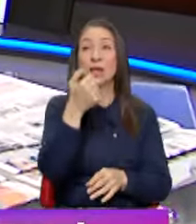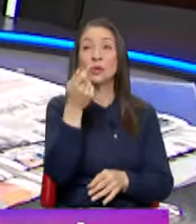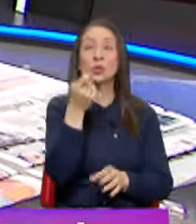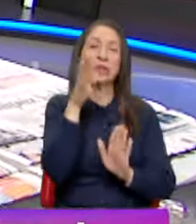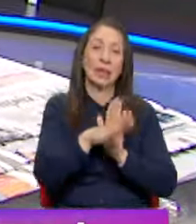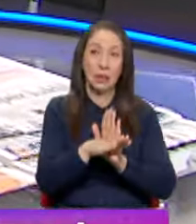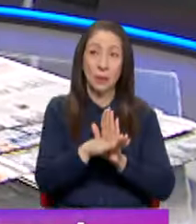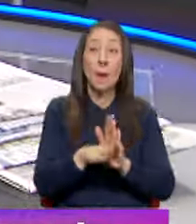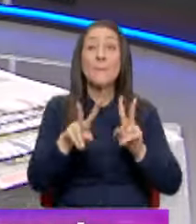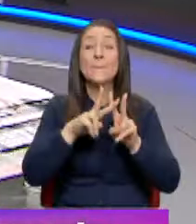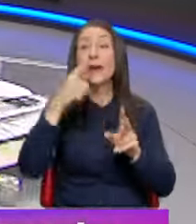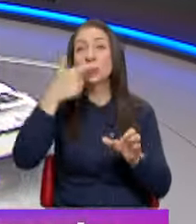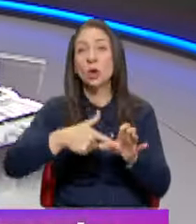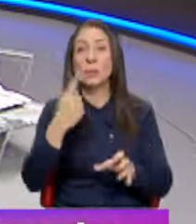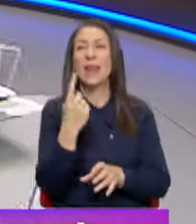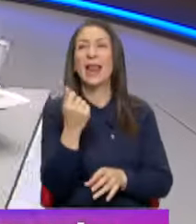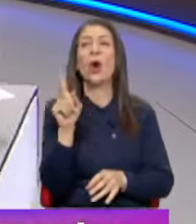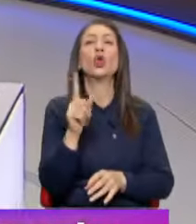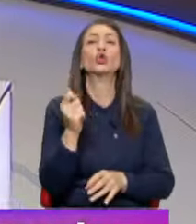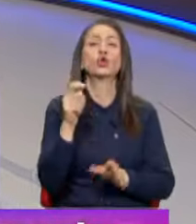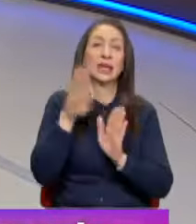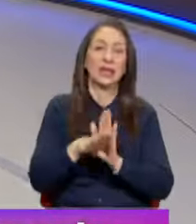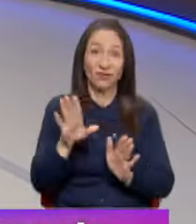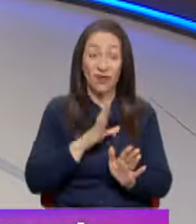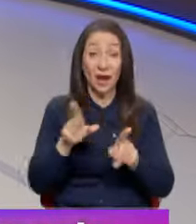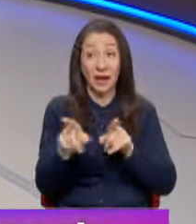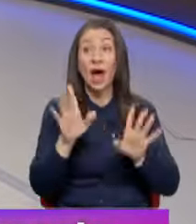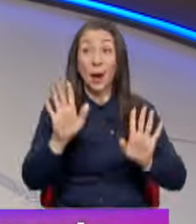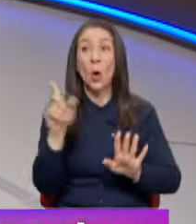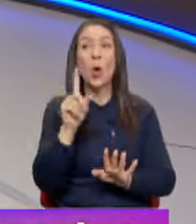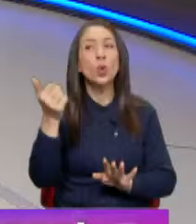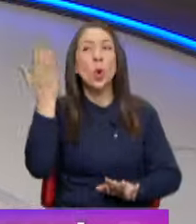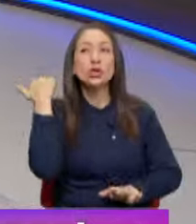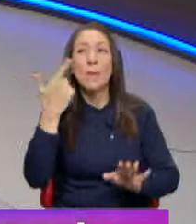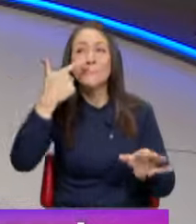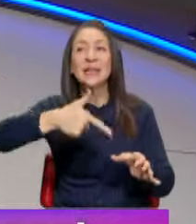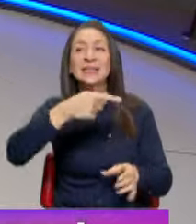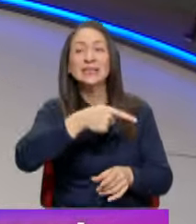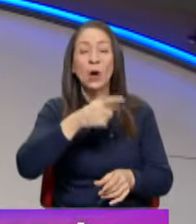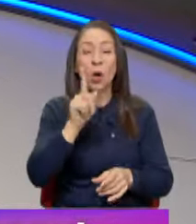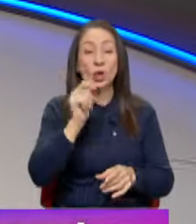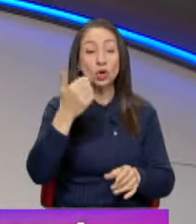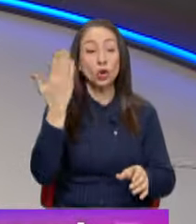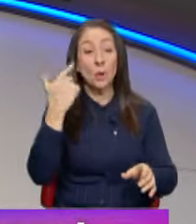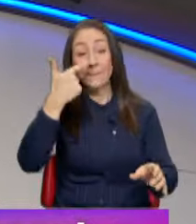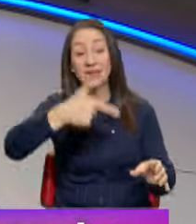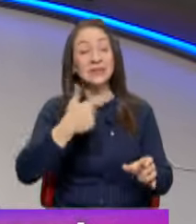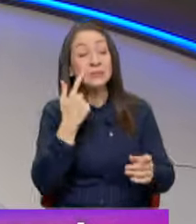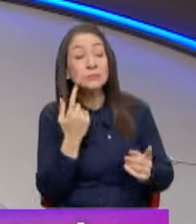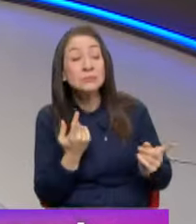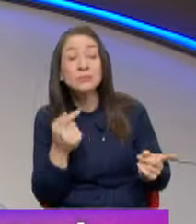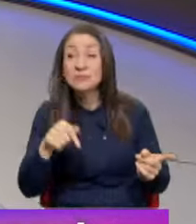kuruşluk bir indirim motorinde 1 L 10 kuruşluk bir indirim var ama 10 gün önce benzine Hani 10 gün önce ile kıyasladığımızda